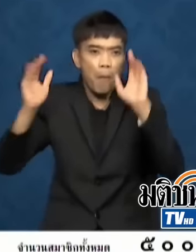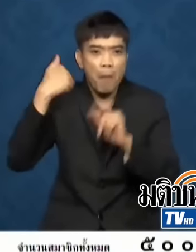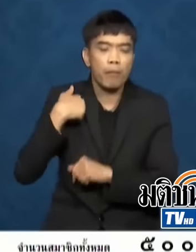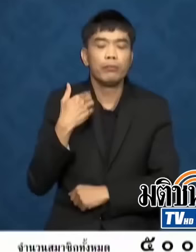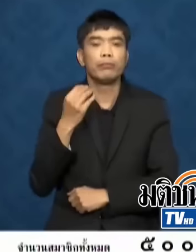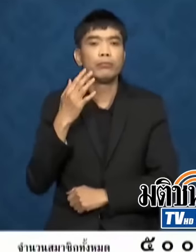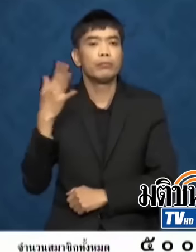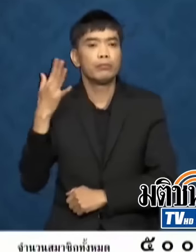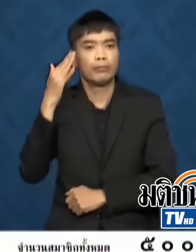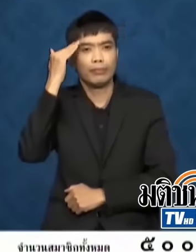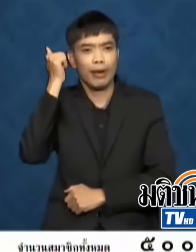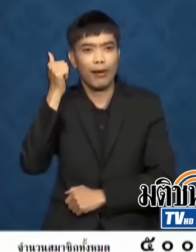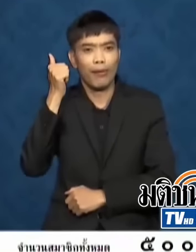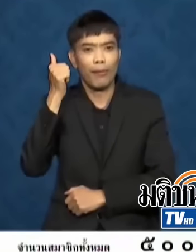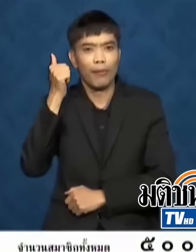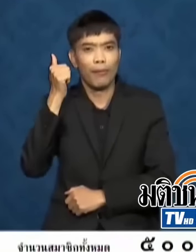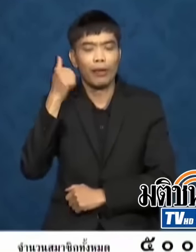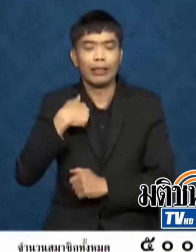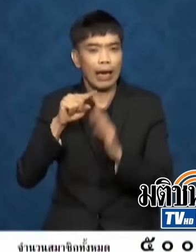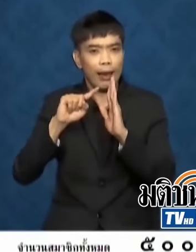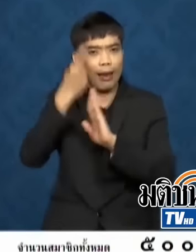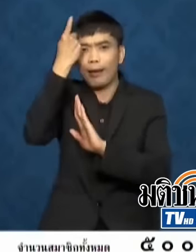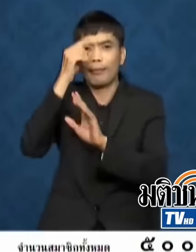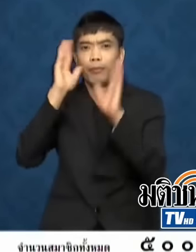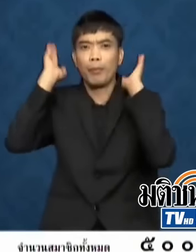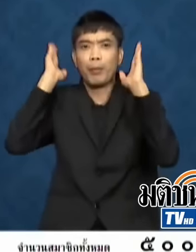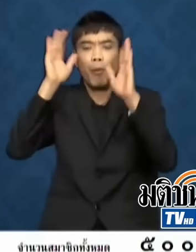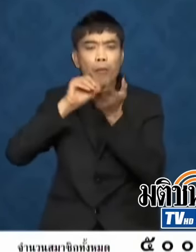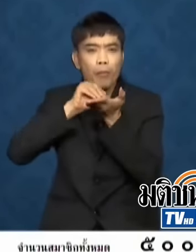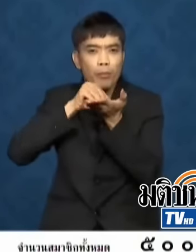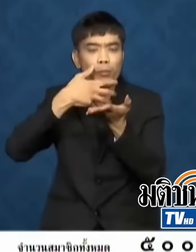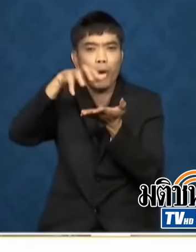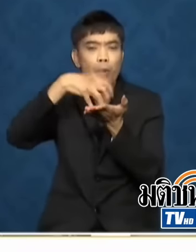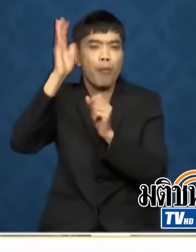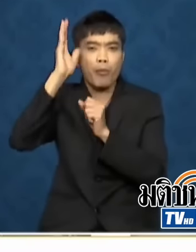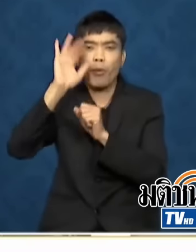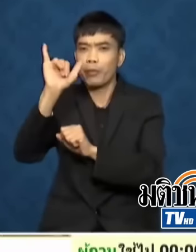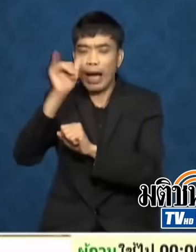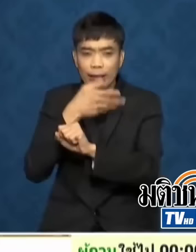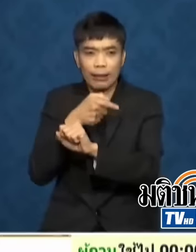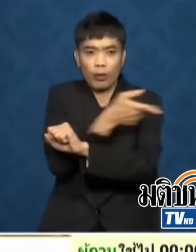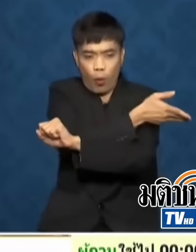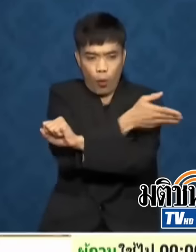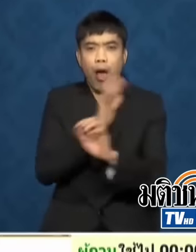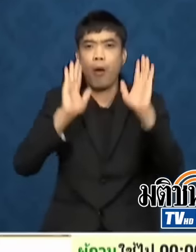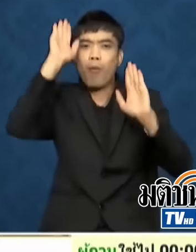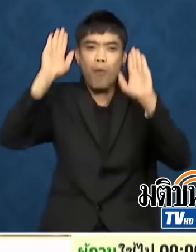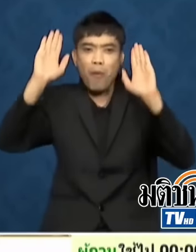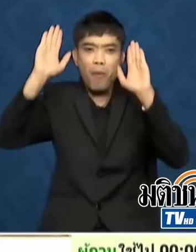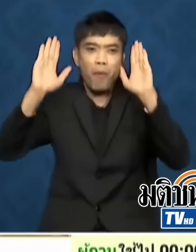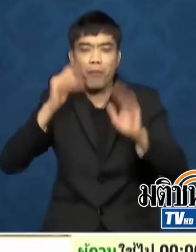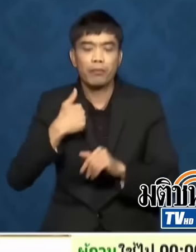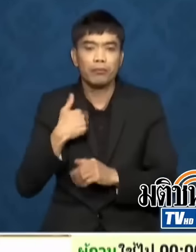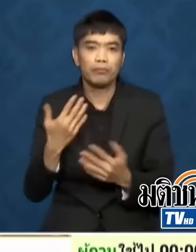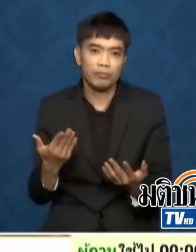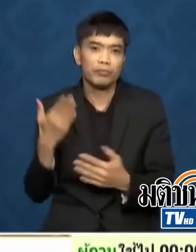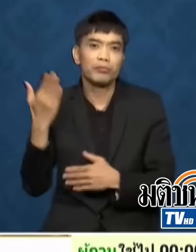ประท้วงโดยที่การอภิปรายยังไม่ทันได้เริ่มต้นนะครับก็ไม่เป็นไรก็เข้าใจนะครับถึงความไม่สบายใจต่างๆจริงๆกับพี่ชัยวัฒ